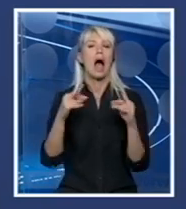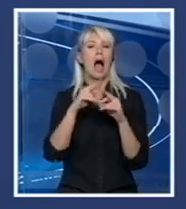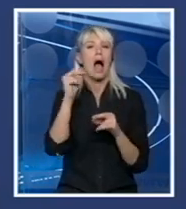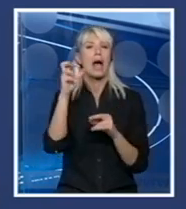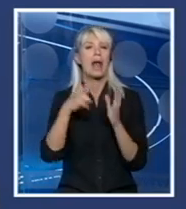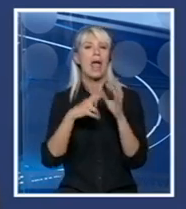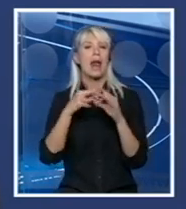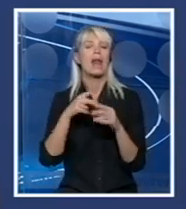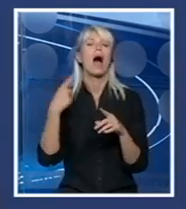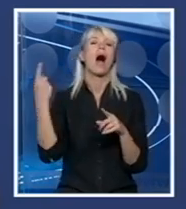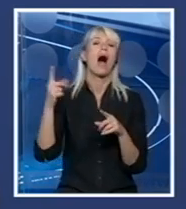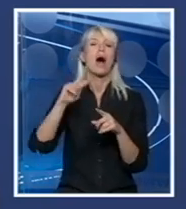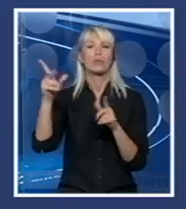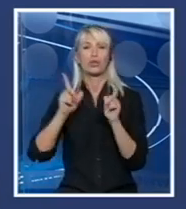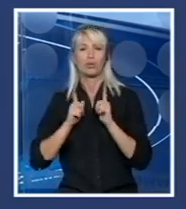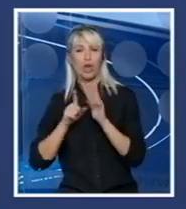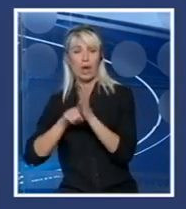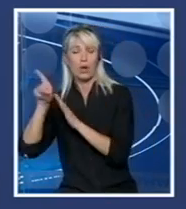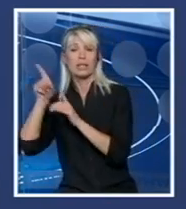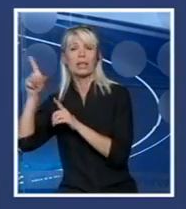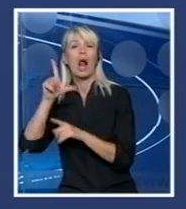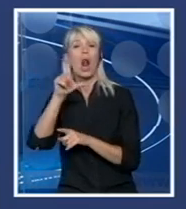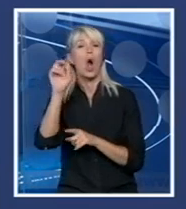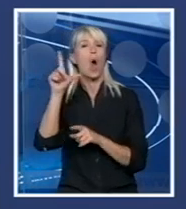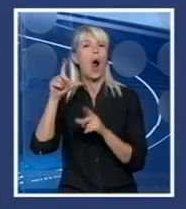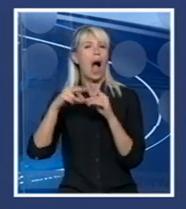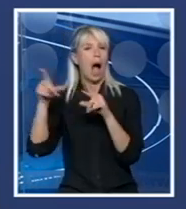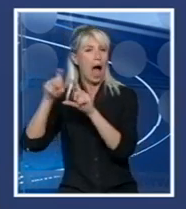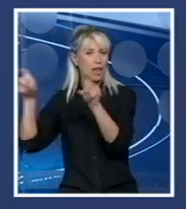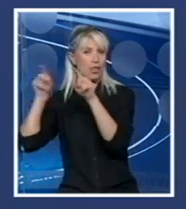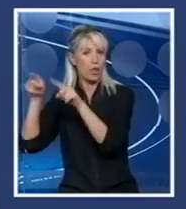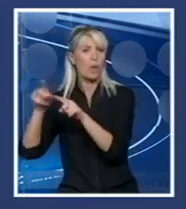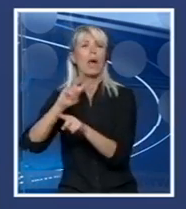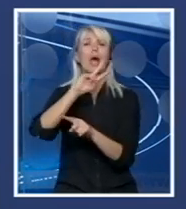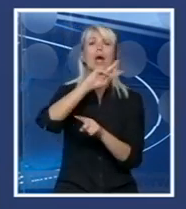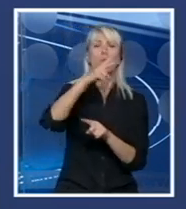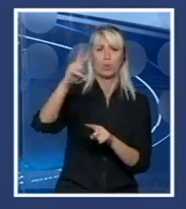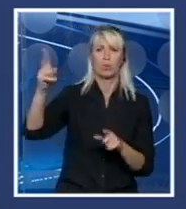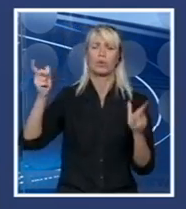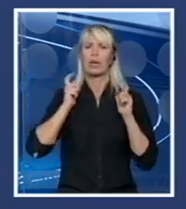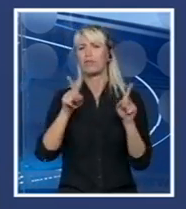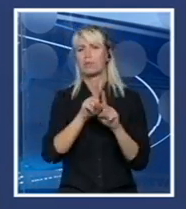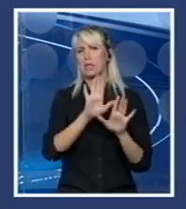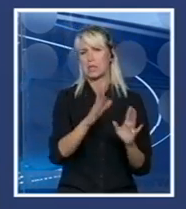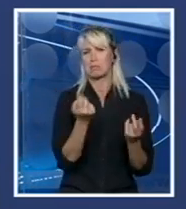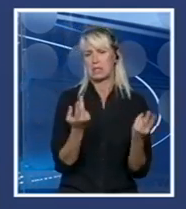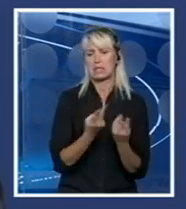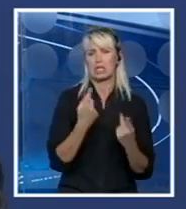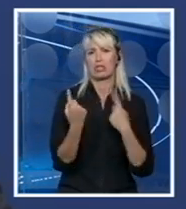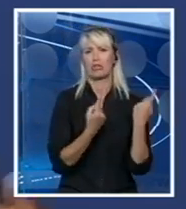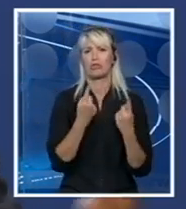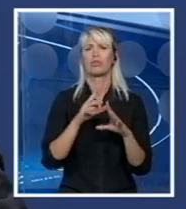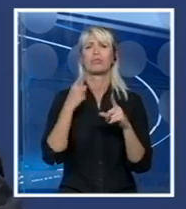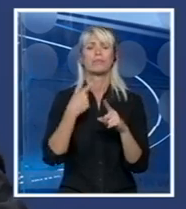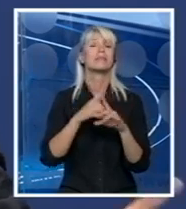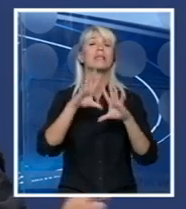domu Lola, Kralj Aleksandar. Svi drugi univerzitetski gradovi će imati slične te situacije, tako da svi rektori sa svojim